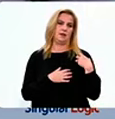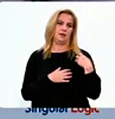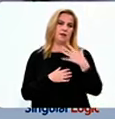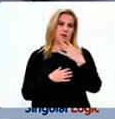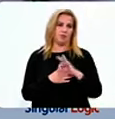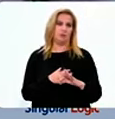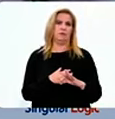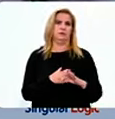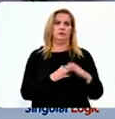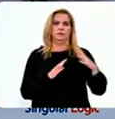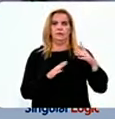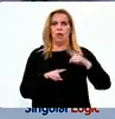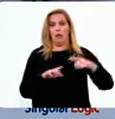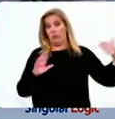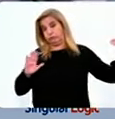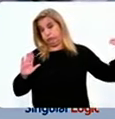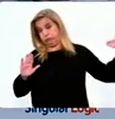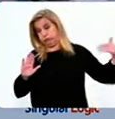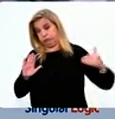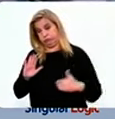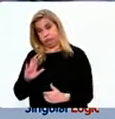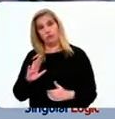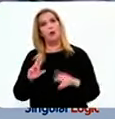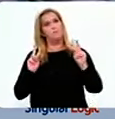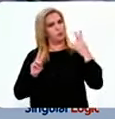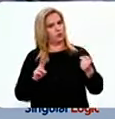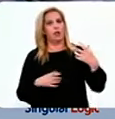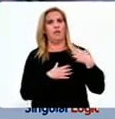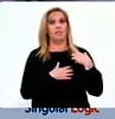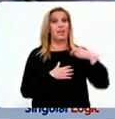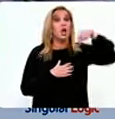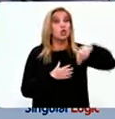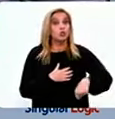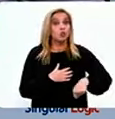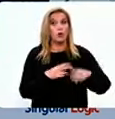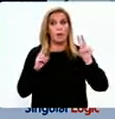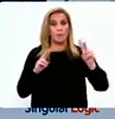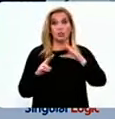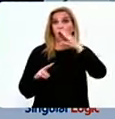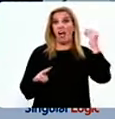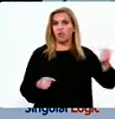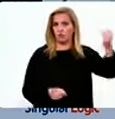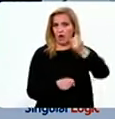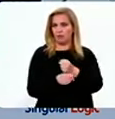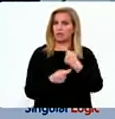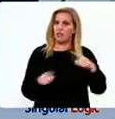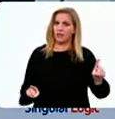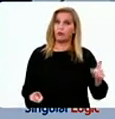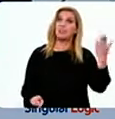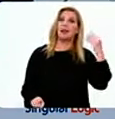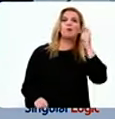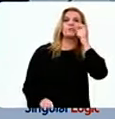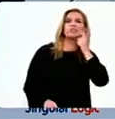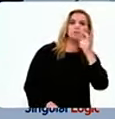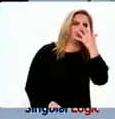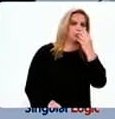Μάλιστα. Νιώθω όμως ότι το ΠΑΣΟΚ σήμερα του κυρίου Ανδρουλάκη δεν είναι ακριβώς το ΠΑΣΟΚ του Γιώργου Παπανδρέου, του Σιμίτη. Σε βλέπω